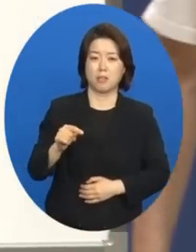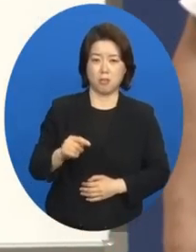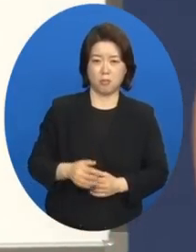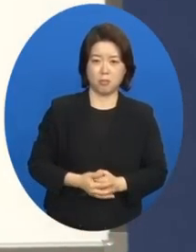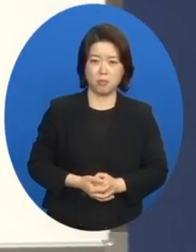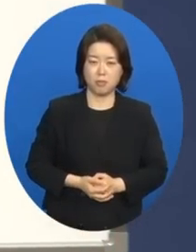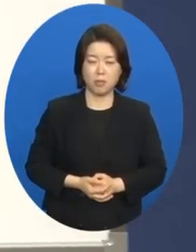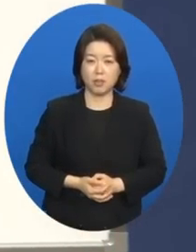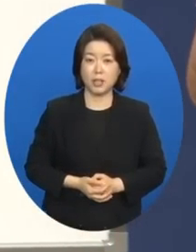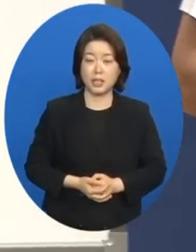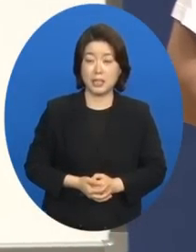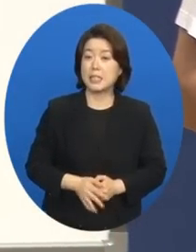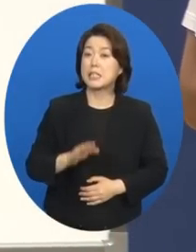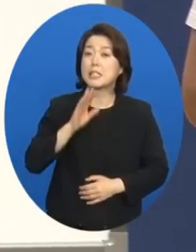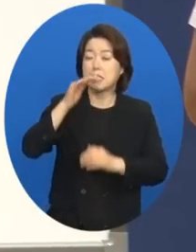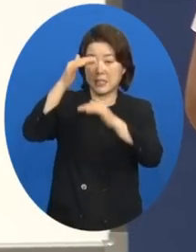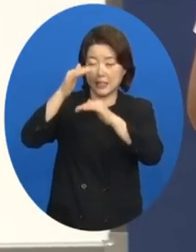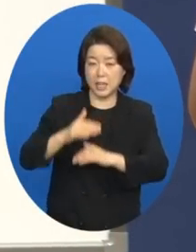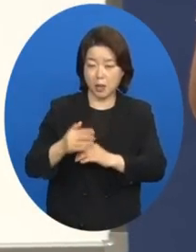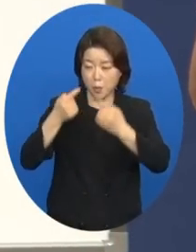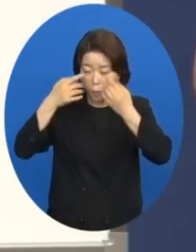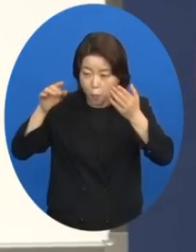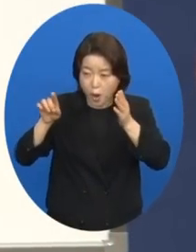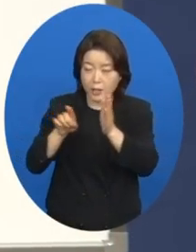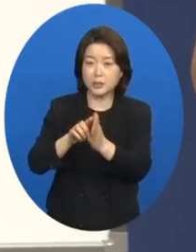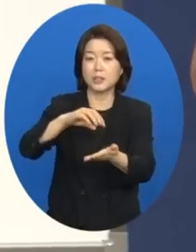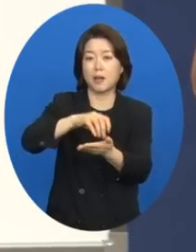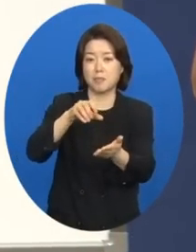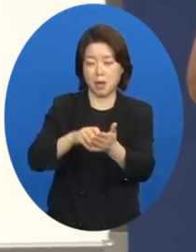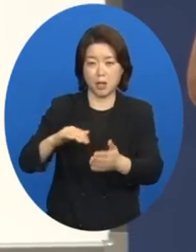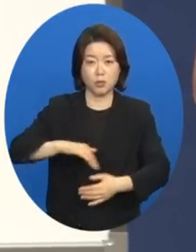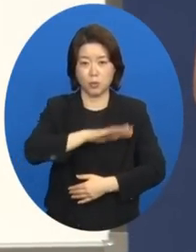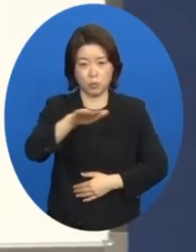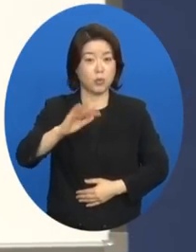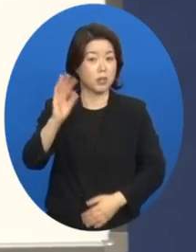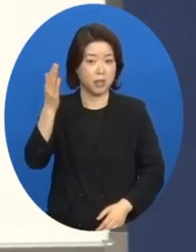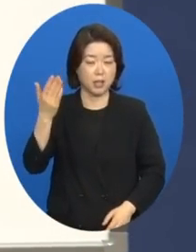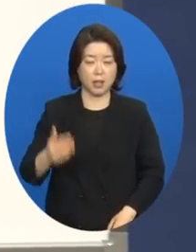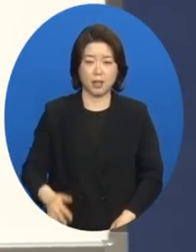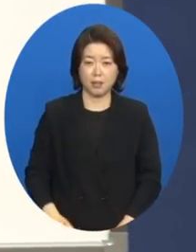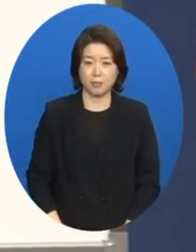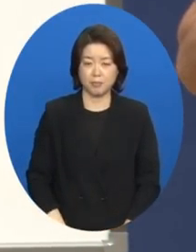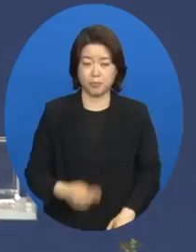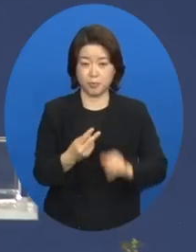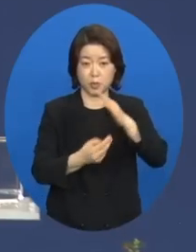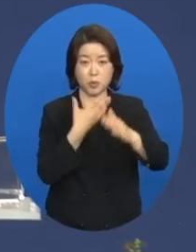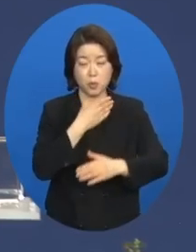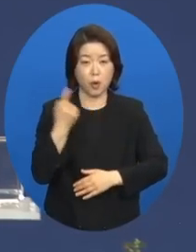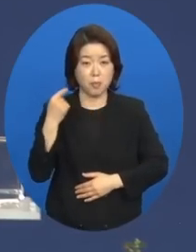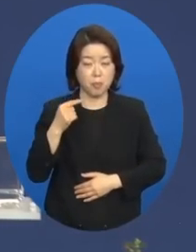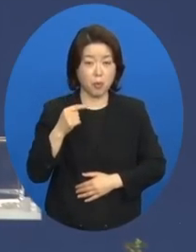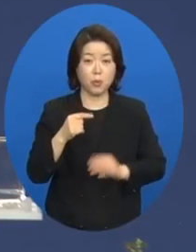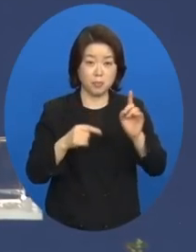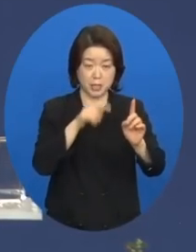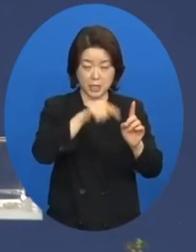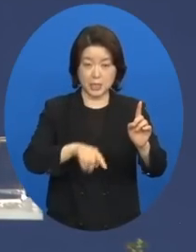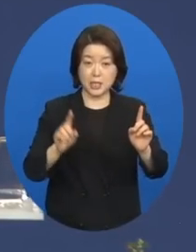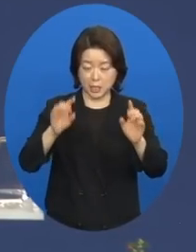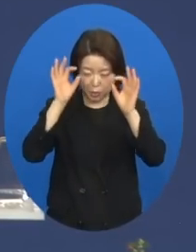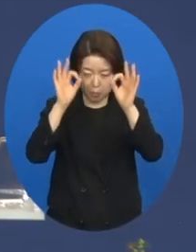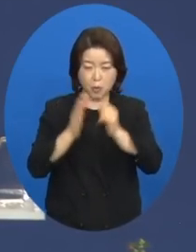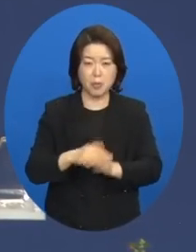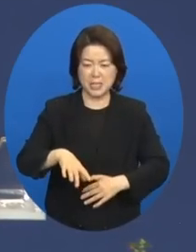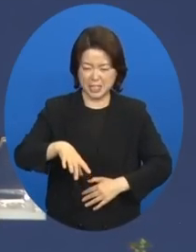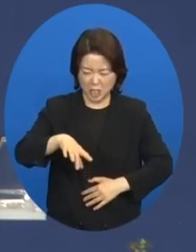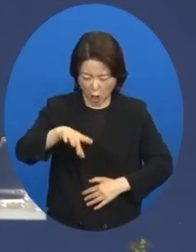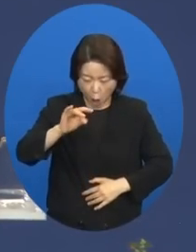겁니다. 이 사실을 확신하는 만큼 우리는 되는 거예요. 자, 요한복음 1장 1절 이하에 태초에 말씀이